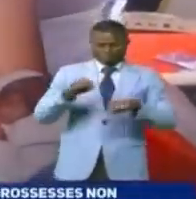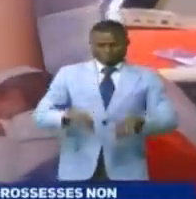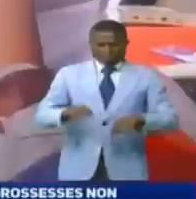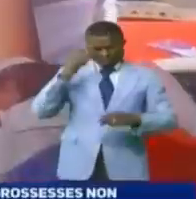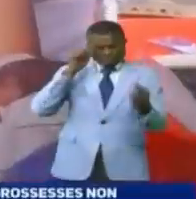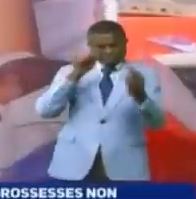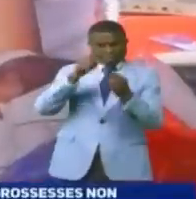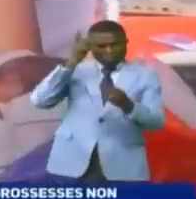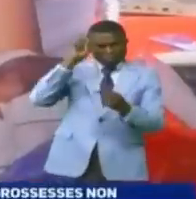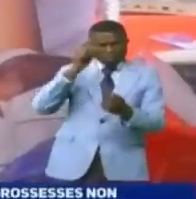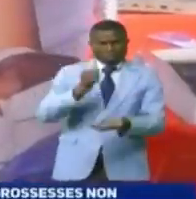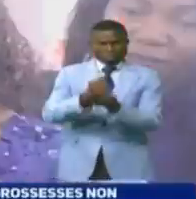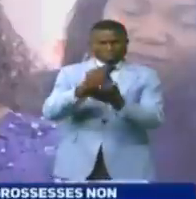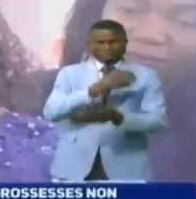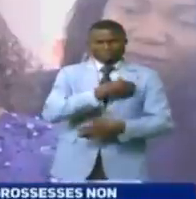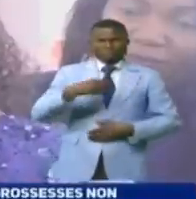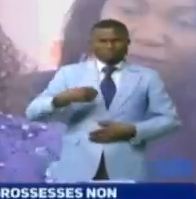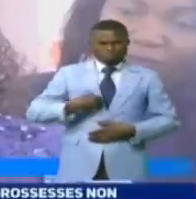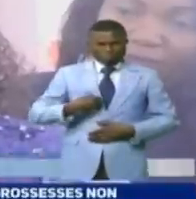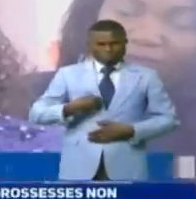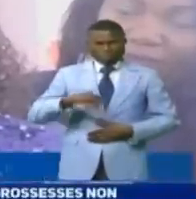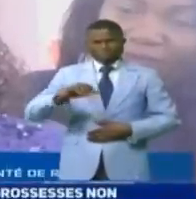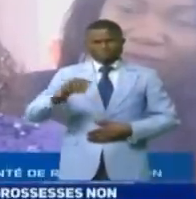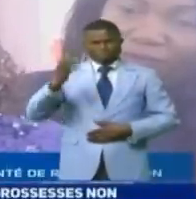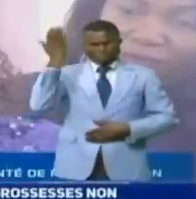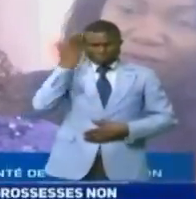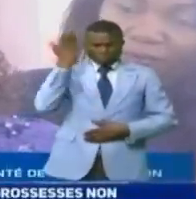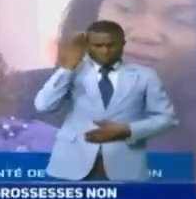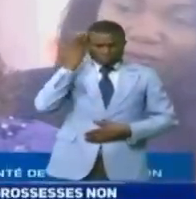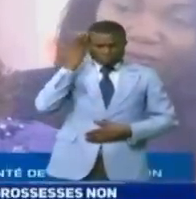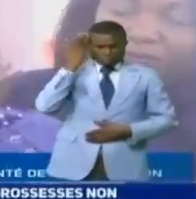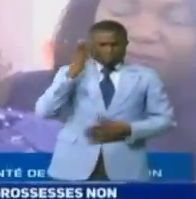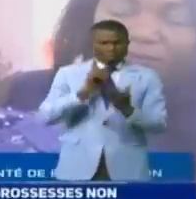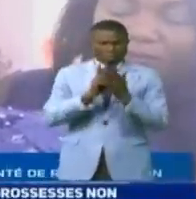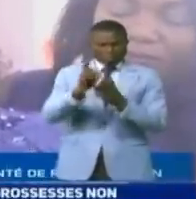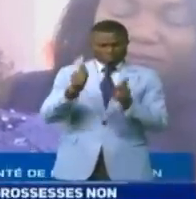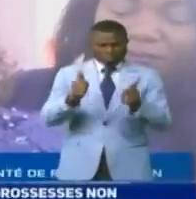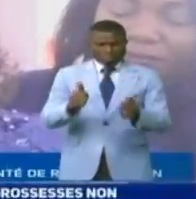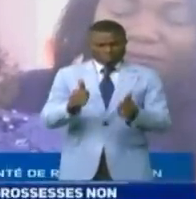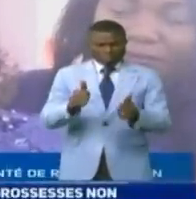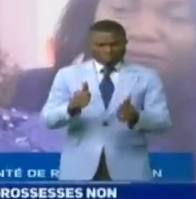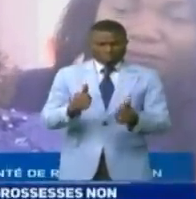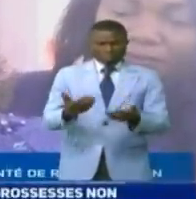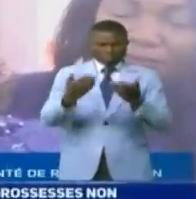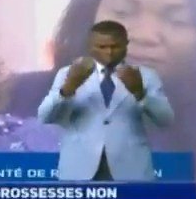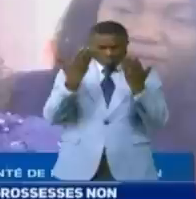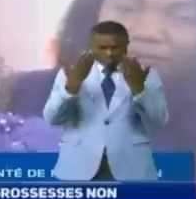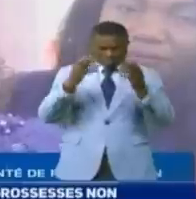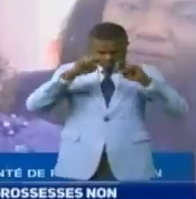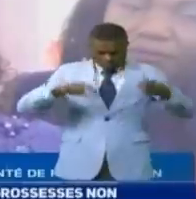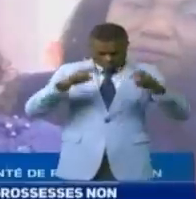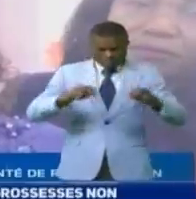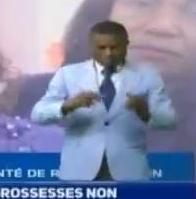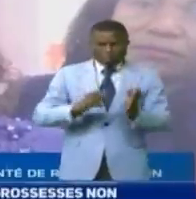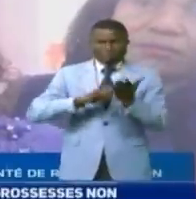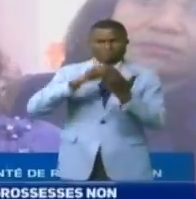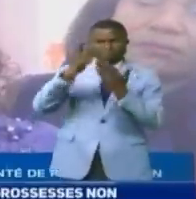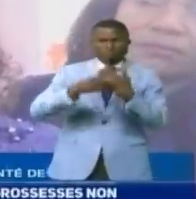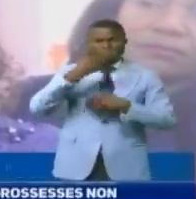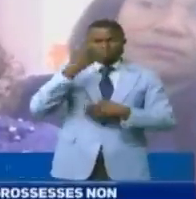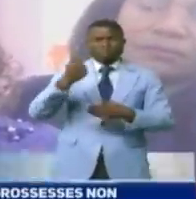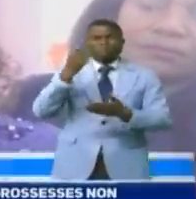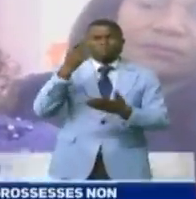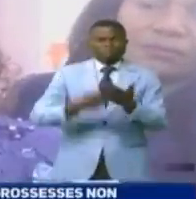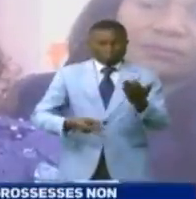but d'aider les femmes et les hommes à arriver à un épanouissement. Les études ont montré que la bonne planification